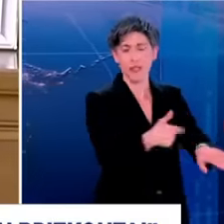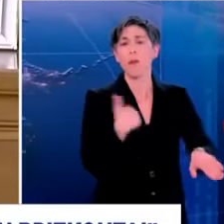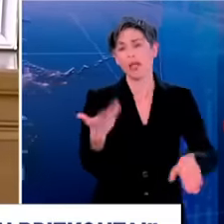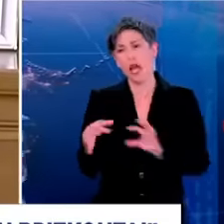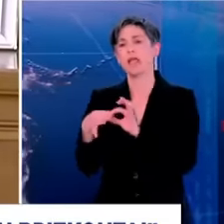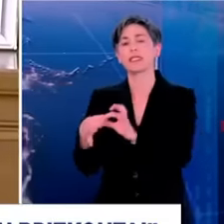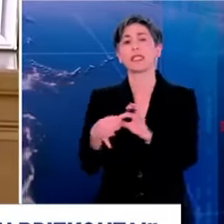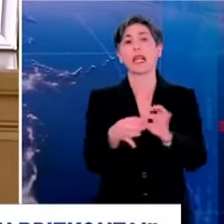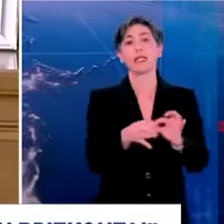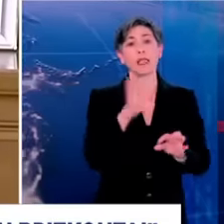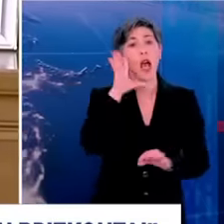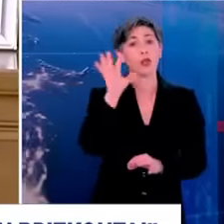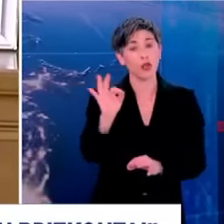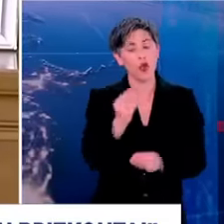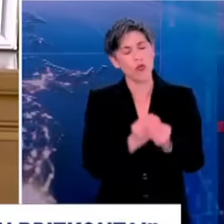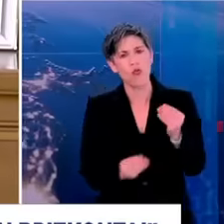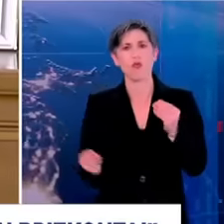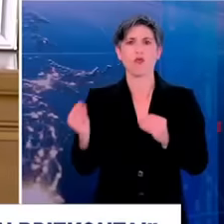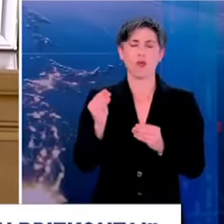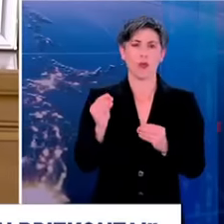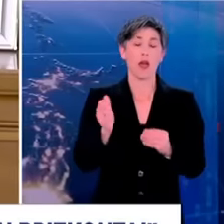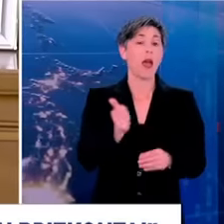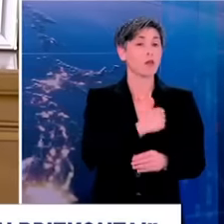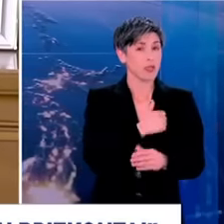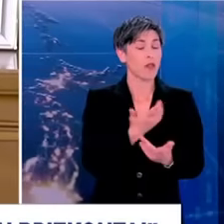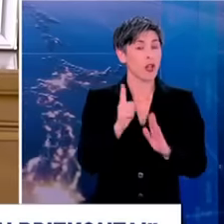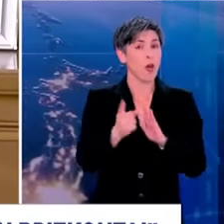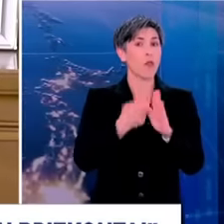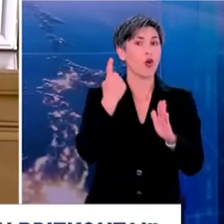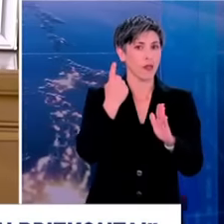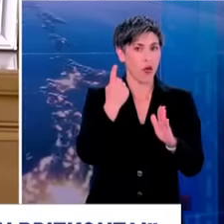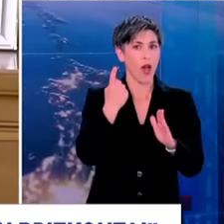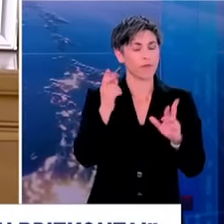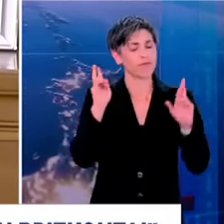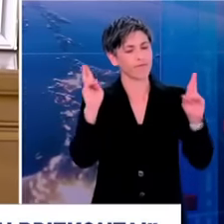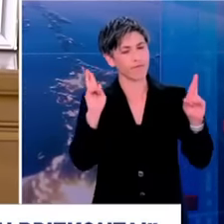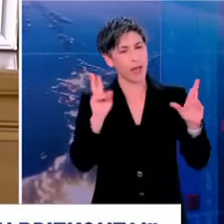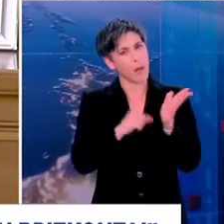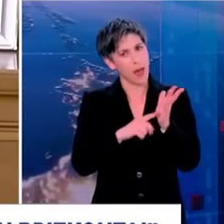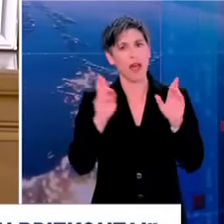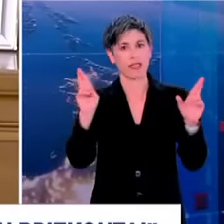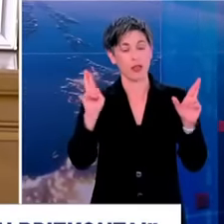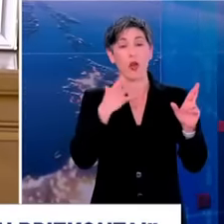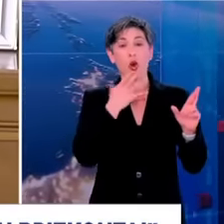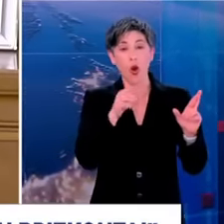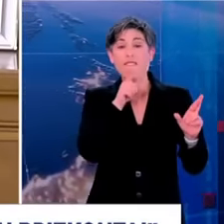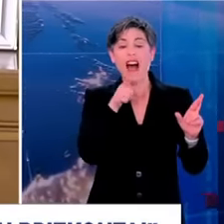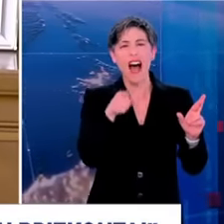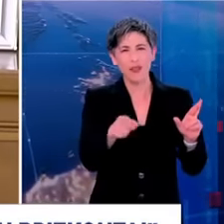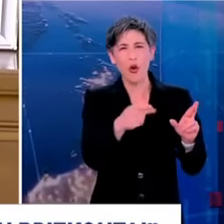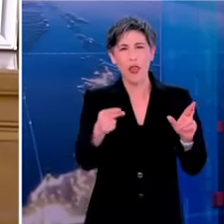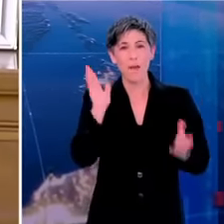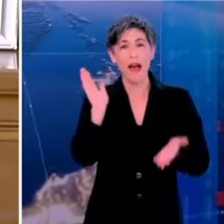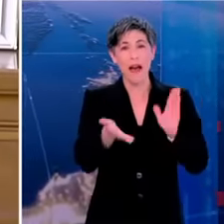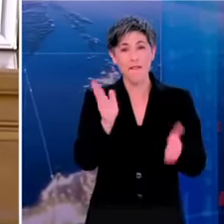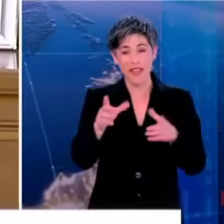Πιστεύω ότι ίσως για πρώτη φορά έχουμε λόγο να είμαστε συγκρατημένα αισιόδοξοι ότι θα τελειώσουμε με το καρκίνωμα